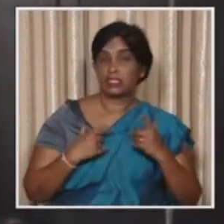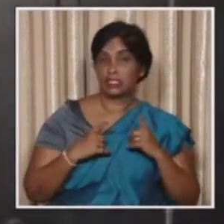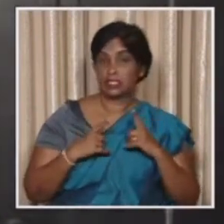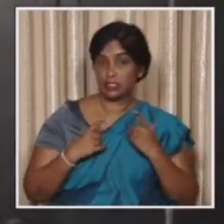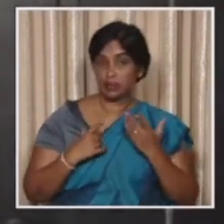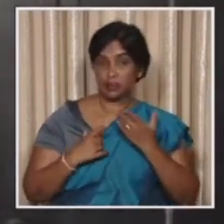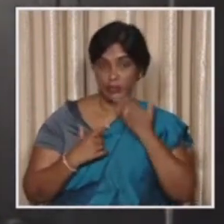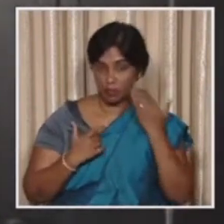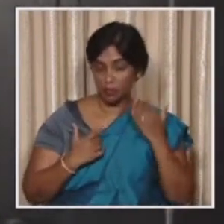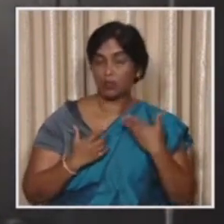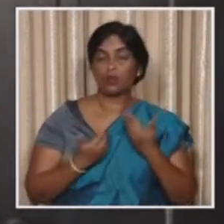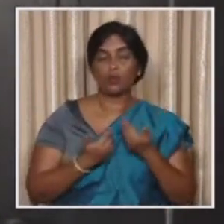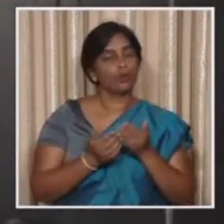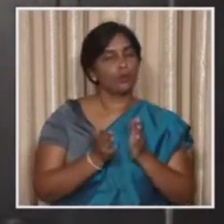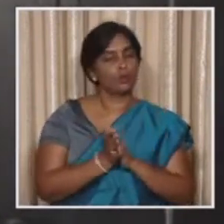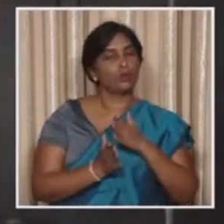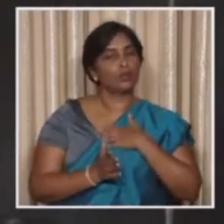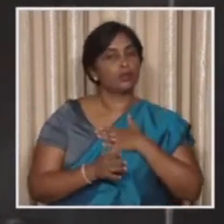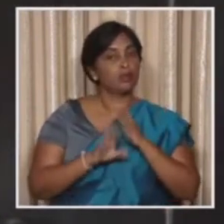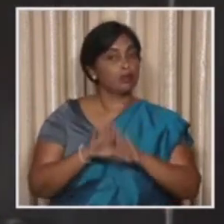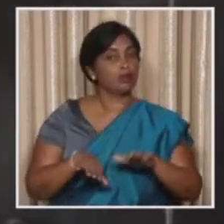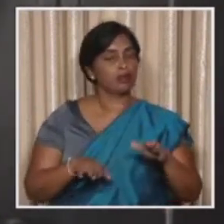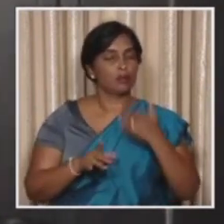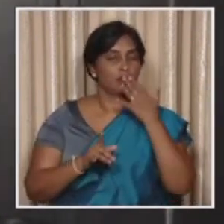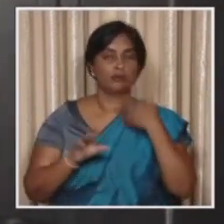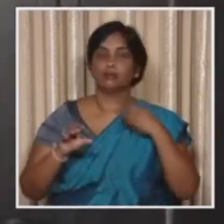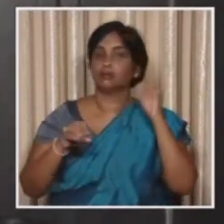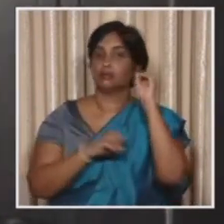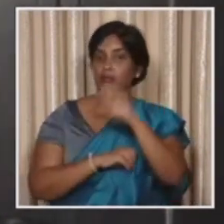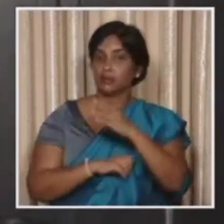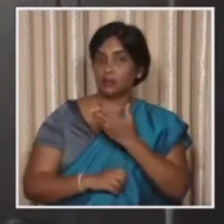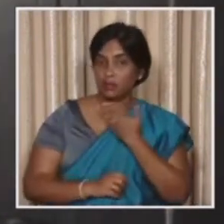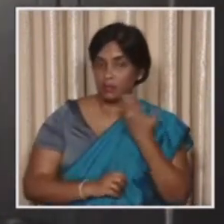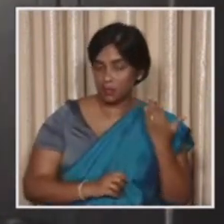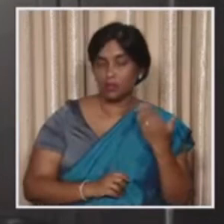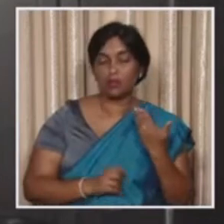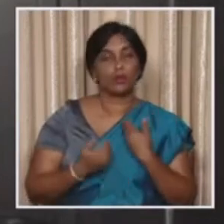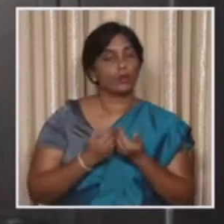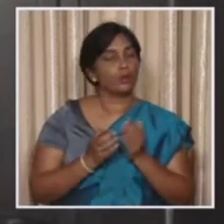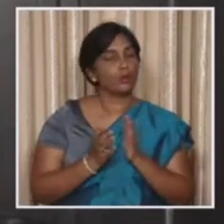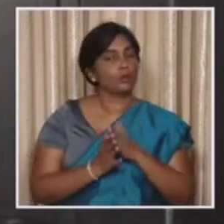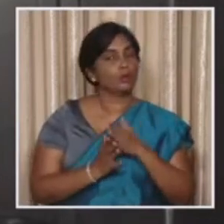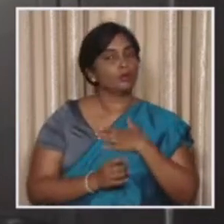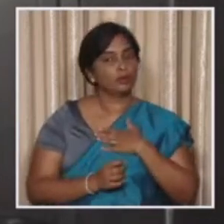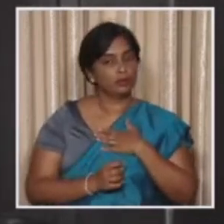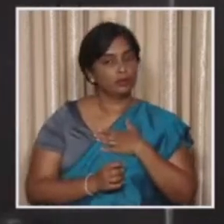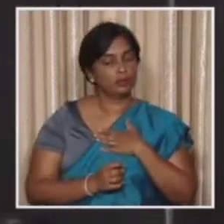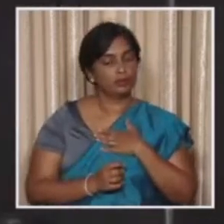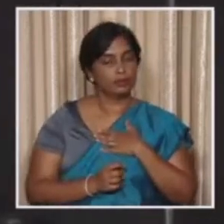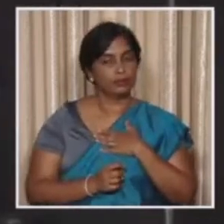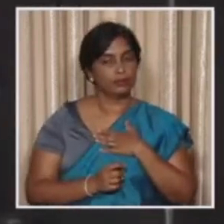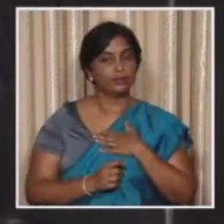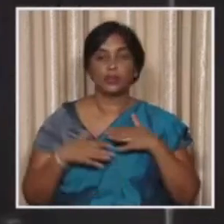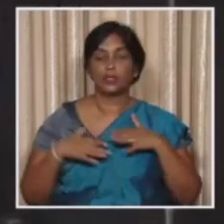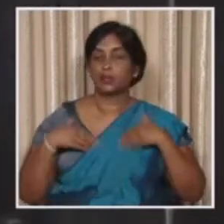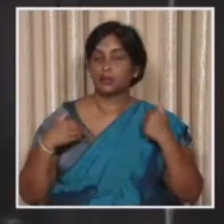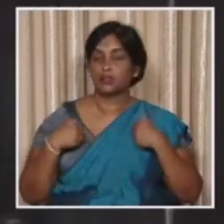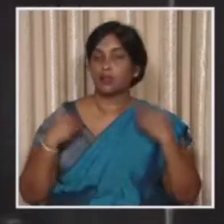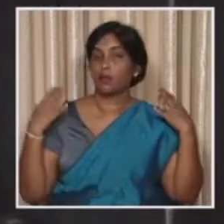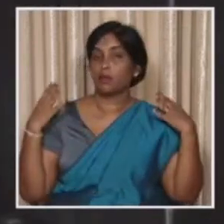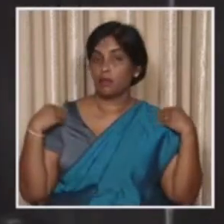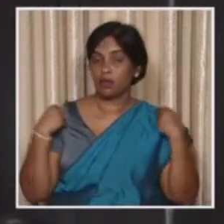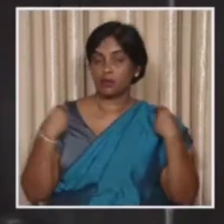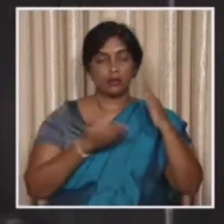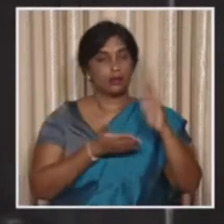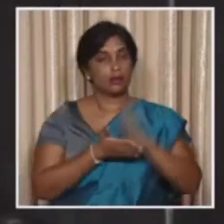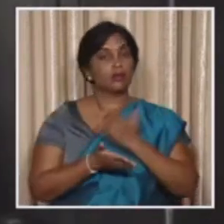தன்னுடைய பிள்ளைகளை பாடசாலைக்கு அனுப்பி வைப்பதற்கு, தங்களுடைய வைத்திய சுகாதார தேவைகளை பார்த்து கொள்வதற்கு